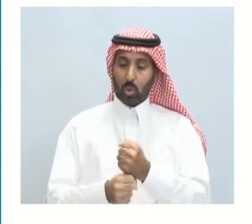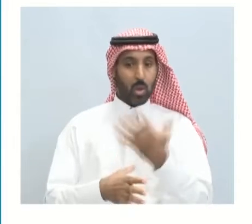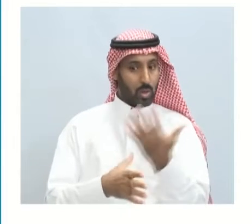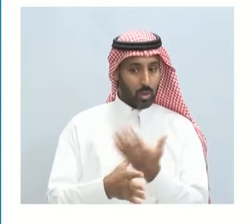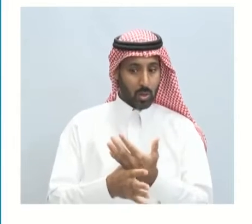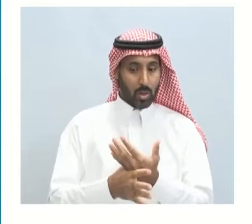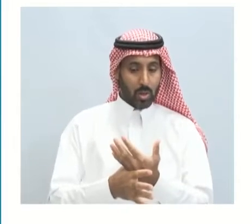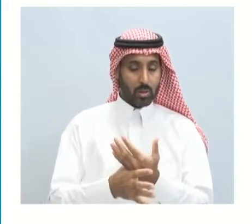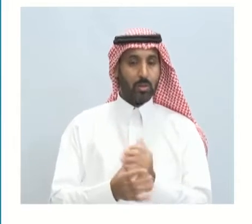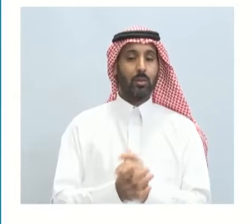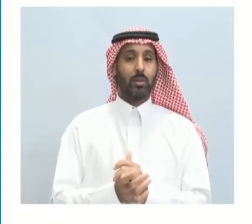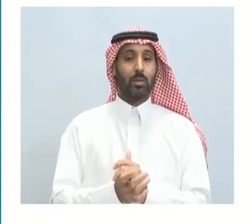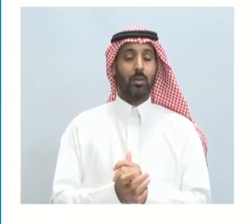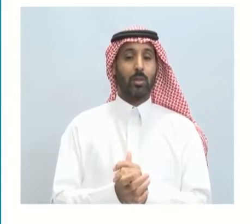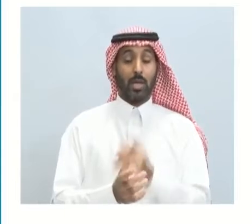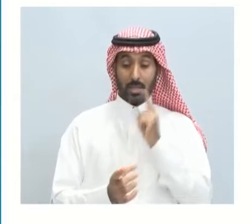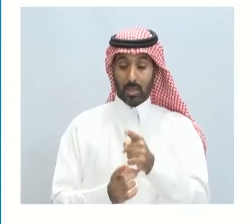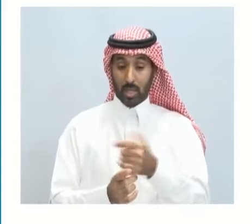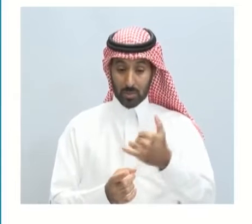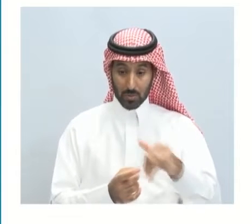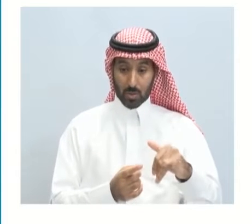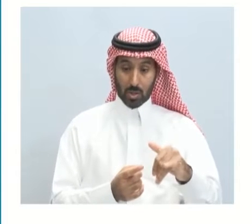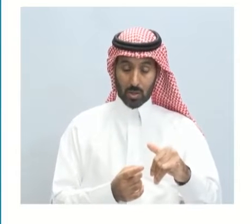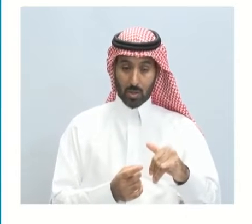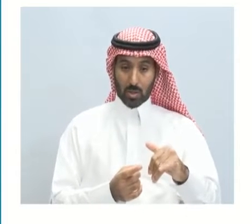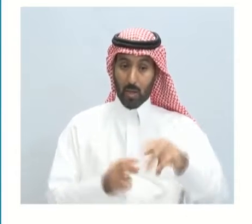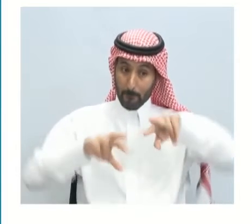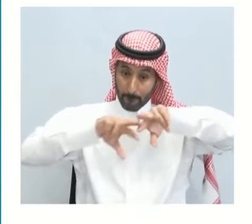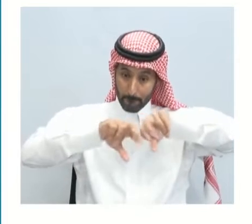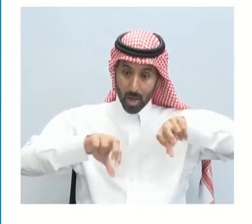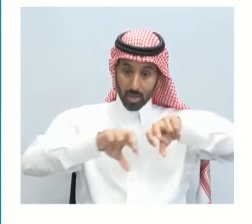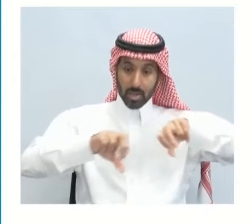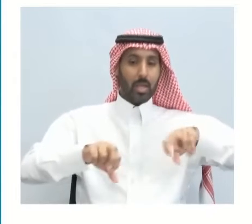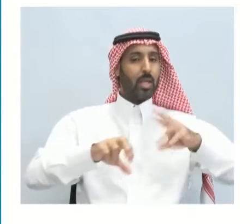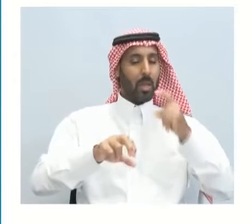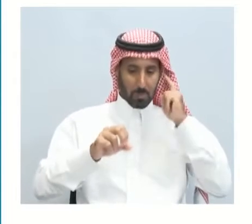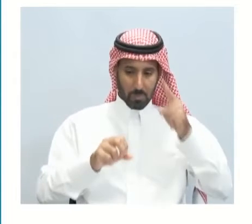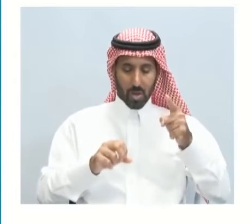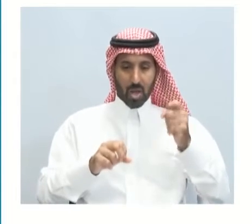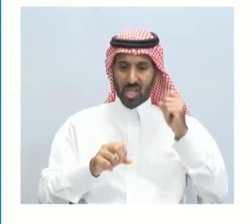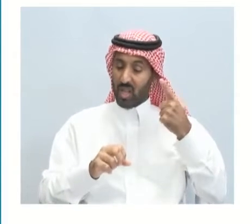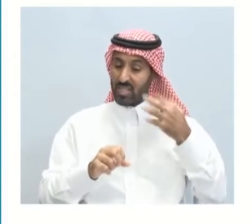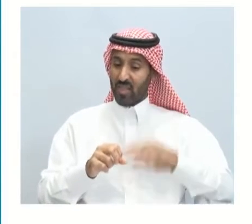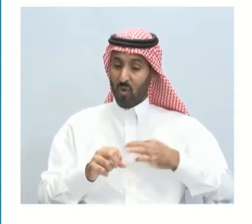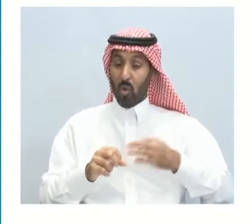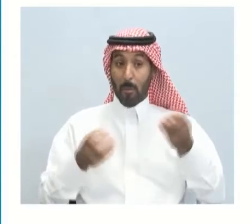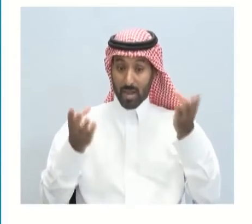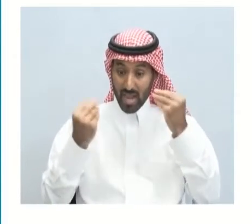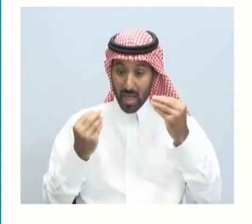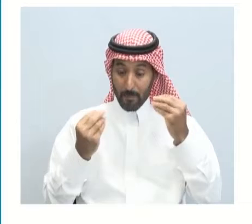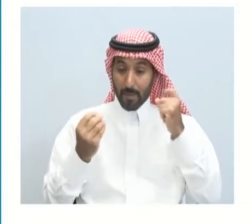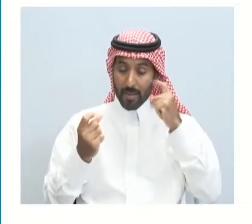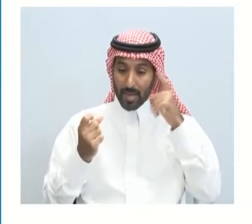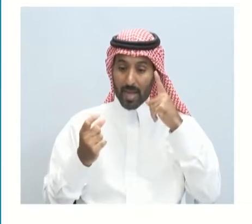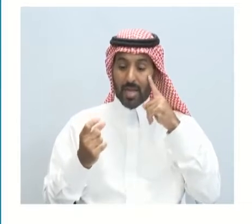لانه يدل على طريقه كيف يستخدمون العلم وانه